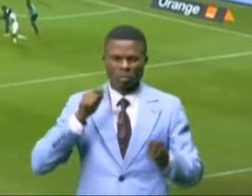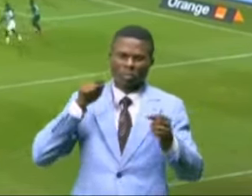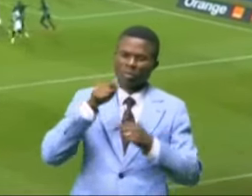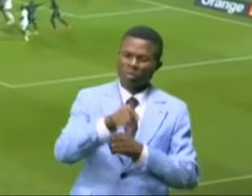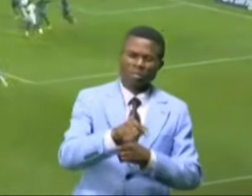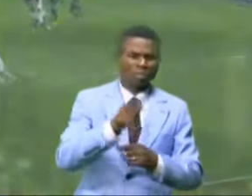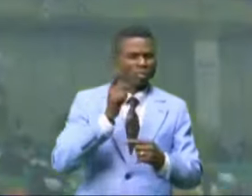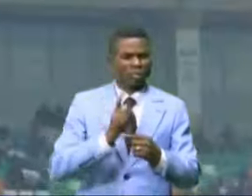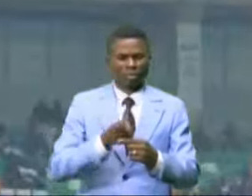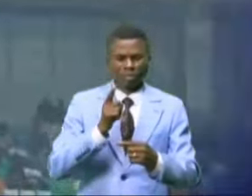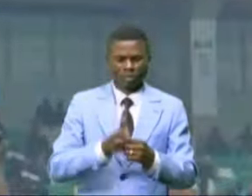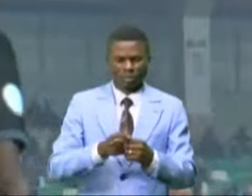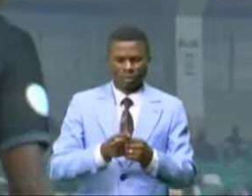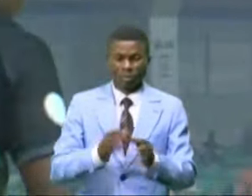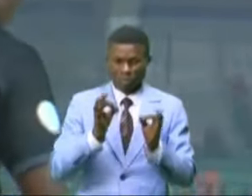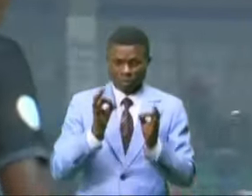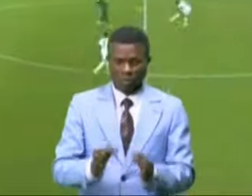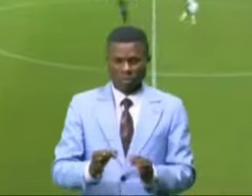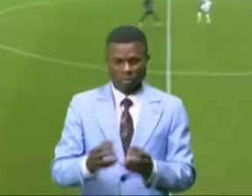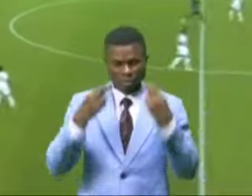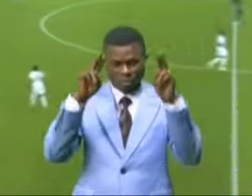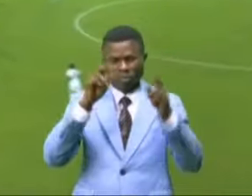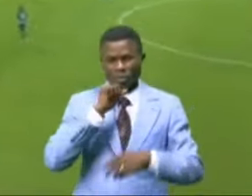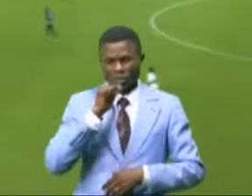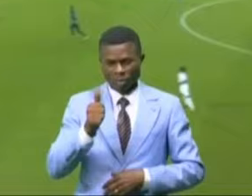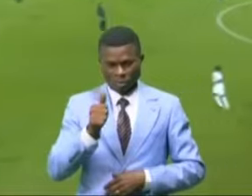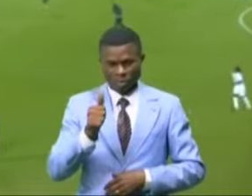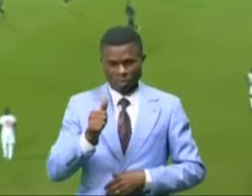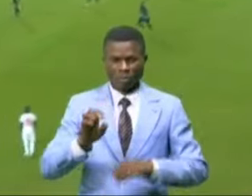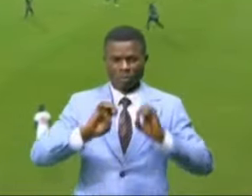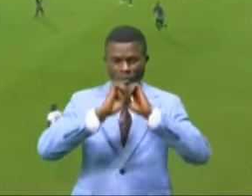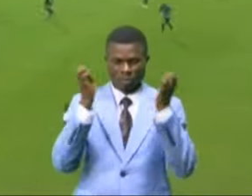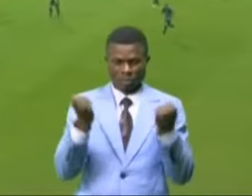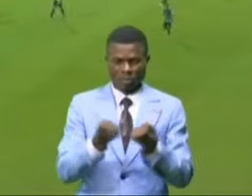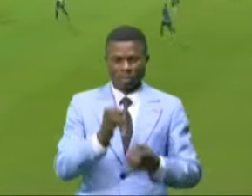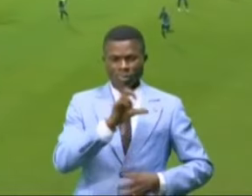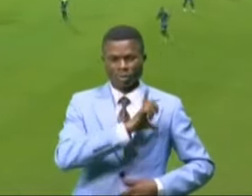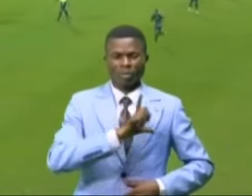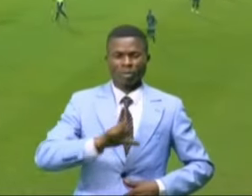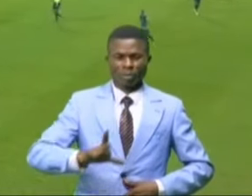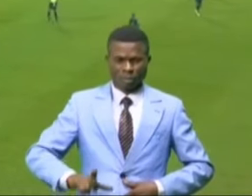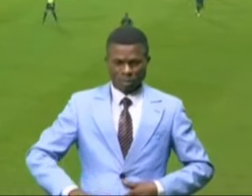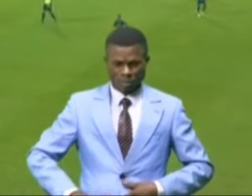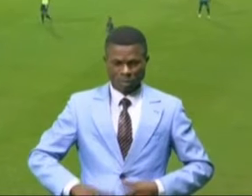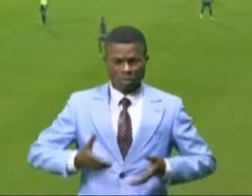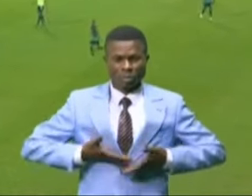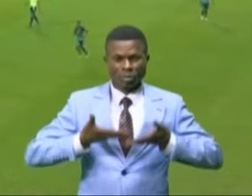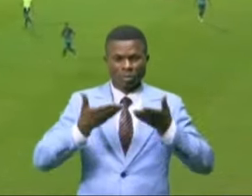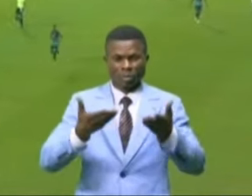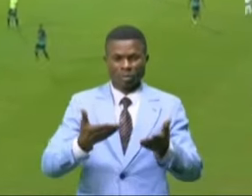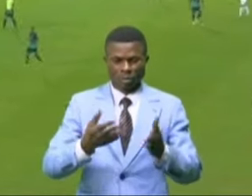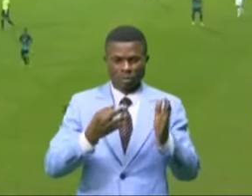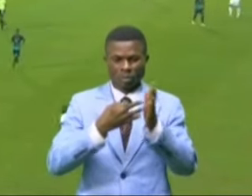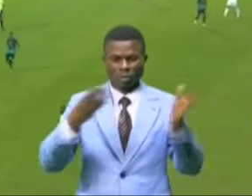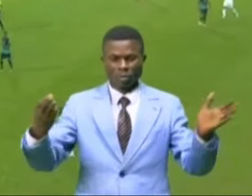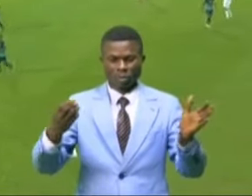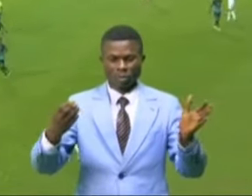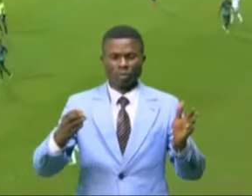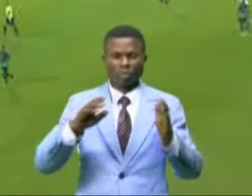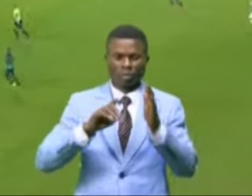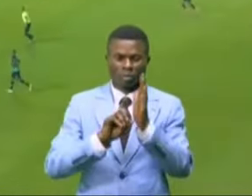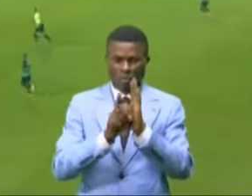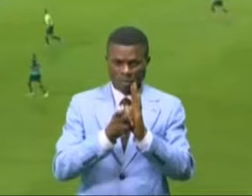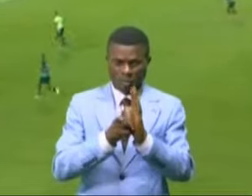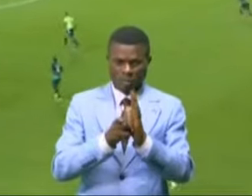de marquer face au portier congolais, sans succès. Les poulains de Sébastien de Sabre, eux, ont su gérer pendant 90 minutes à la fois